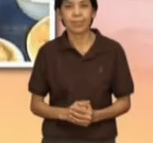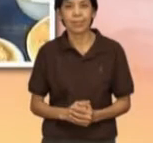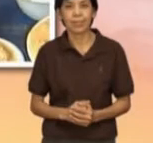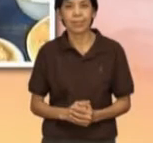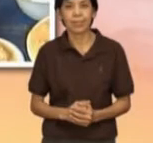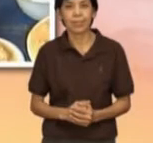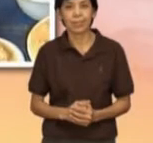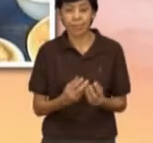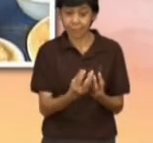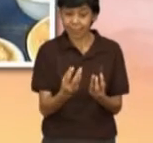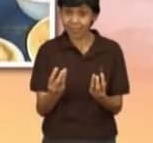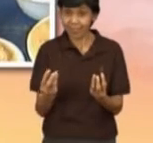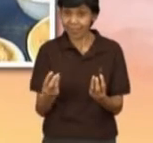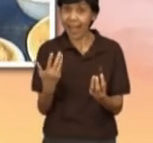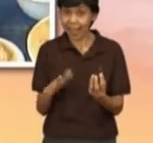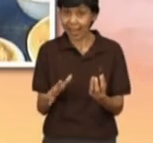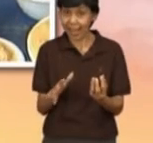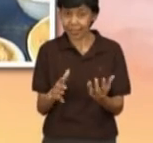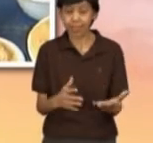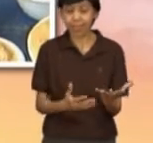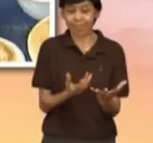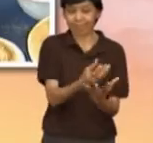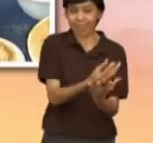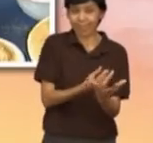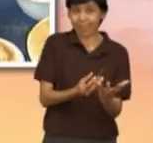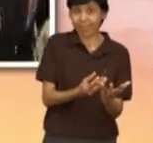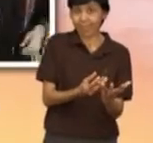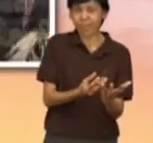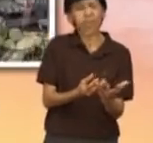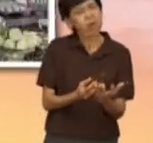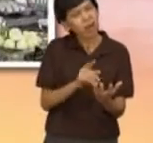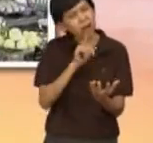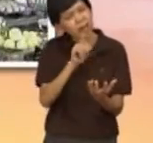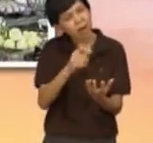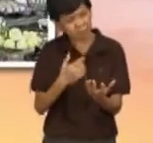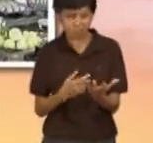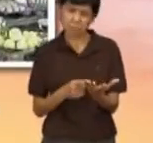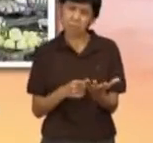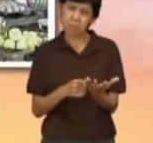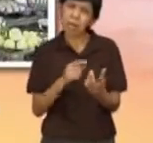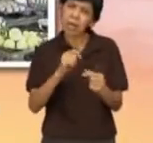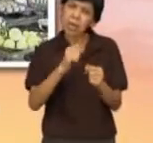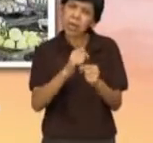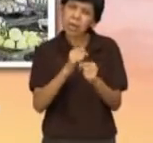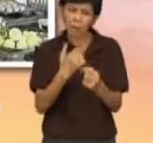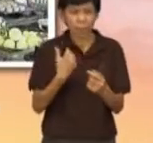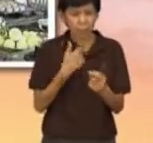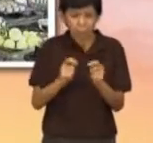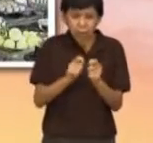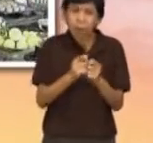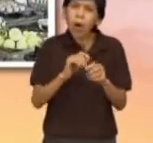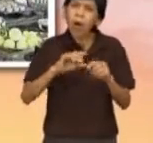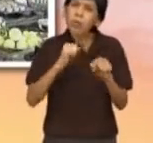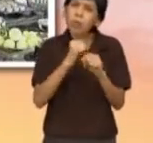เดี๋ยวเราก็ไปนึ่ง ค ่ ะ เดี๋ยวเราก็นำไปนึ่งนะ ค่ะแล้วมันจะแตกต่างจากที่ห่อหมกที่ใส่กระทงยังไงอะคะ